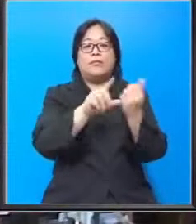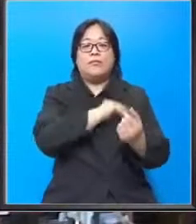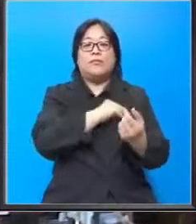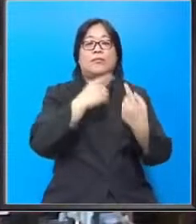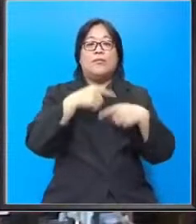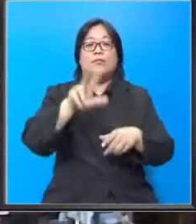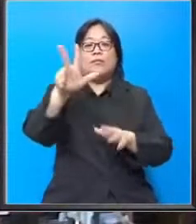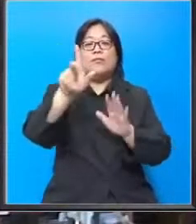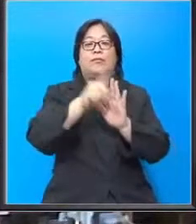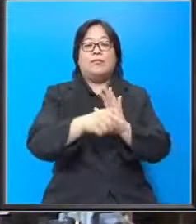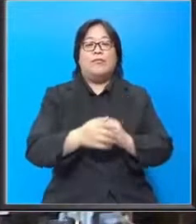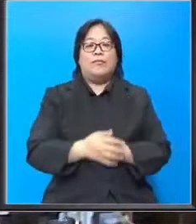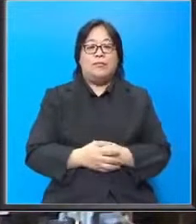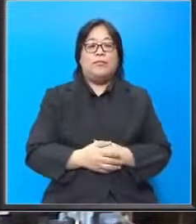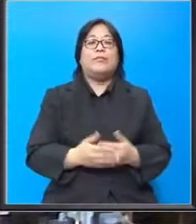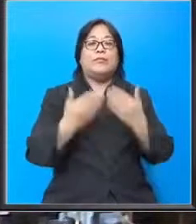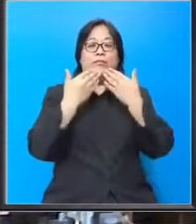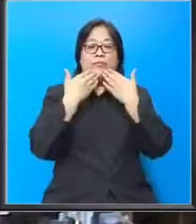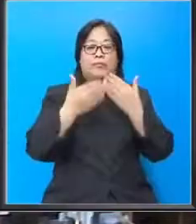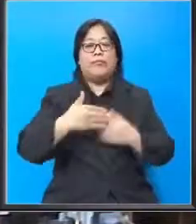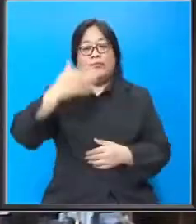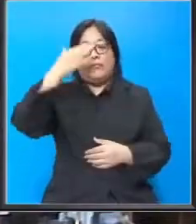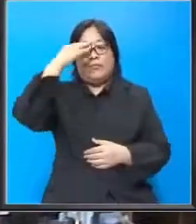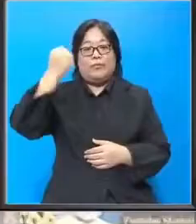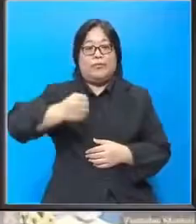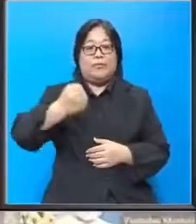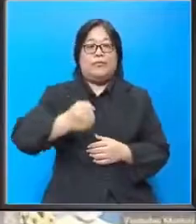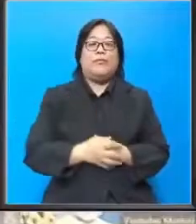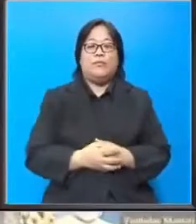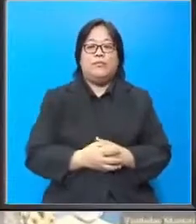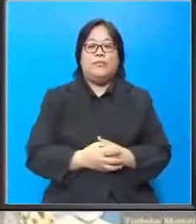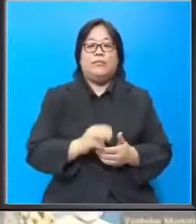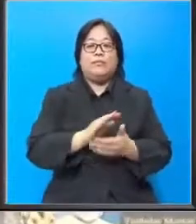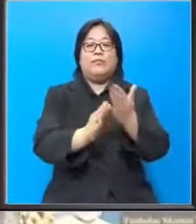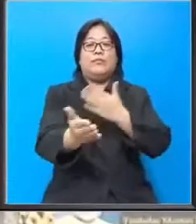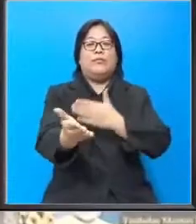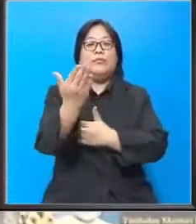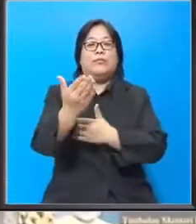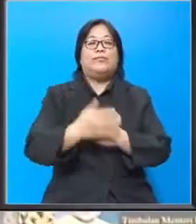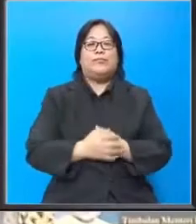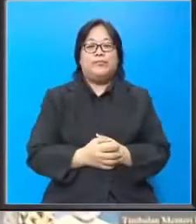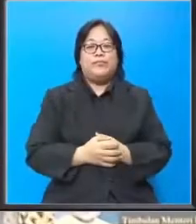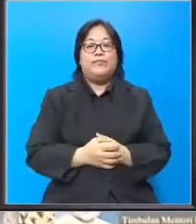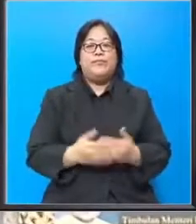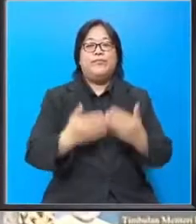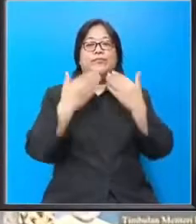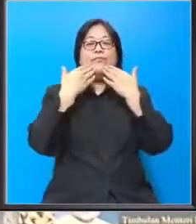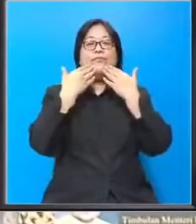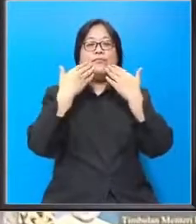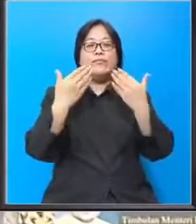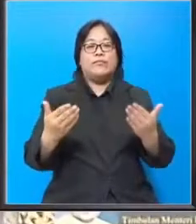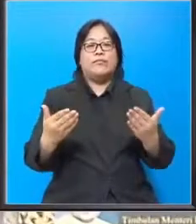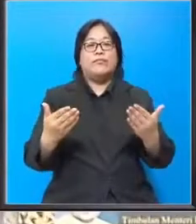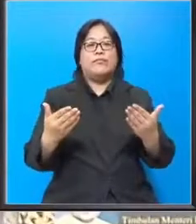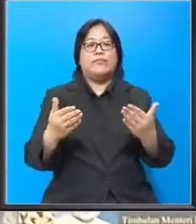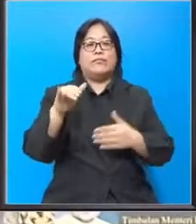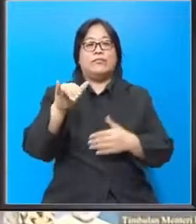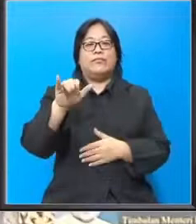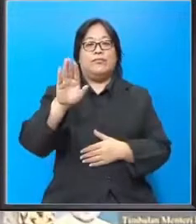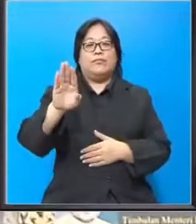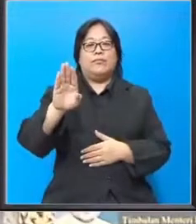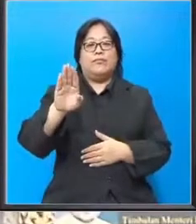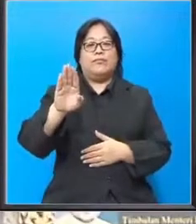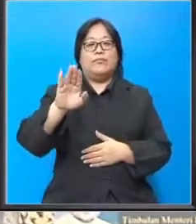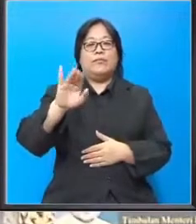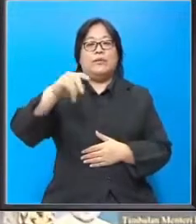gini kasih assalamualaikum warahmatullah barakatuh Selamat pagi Makasih kepada ayam